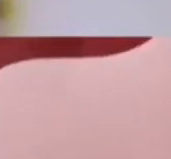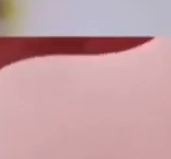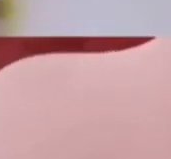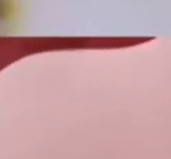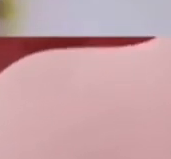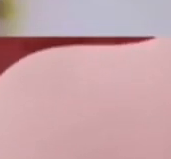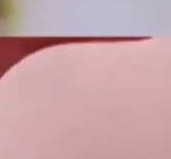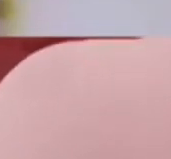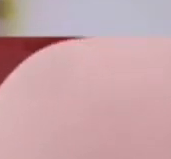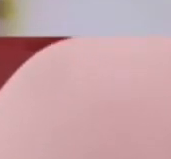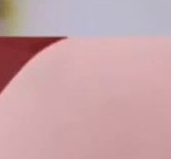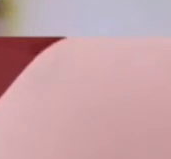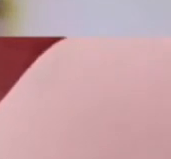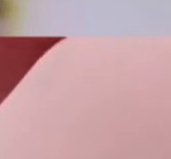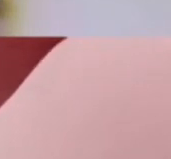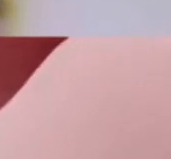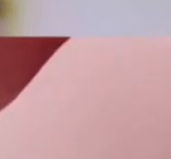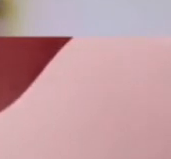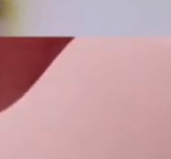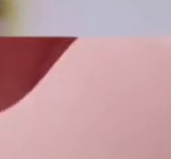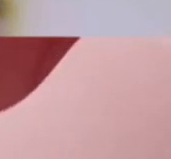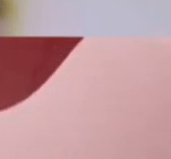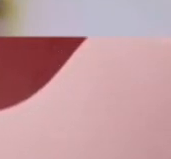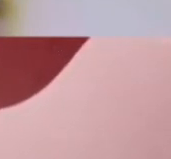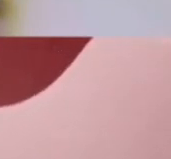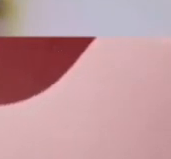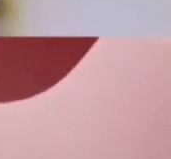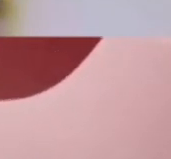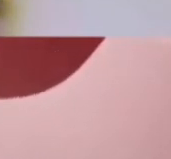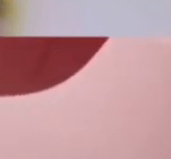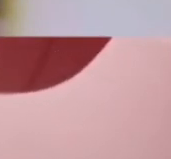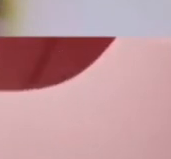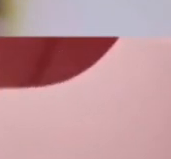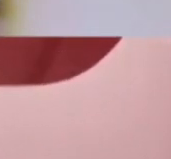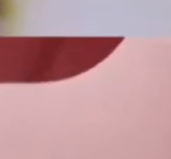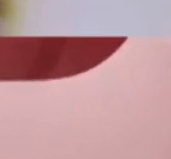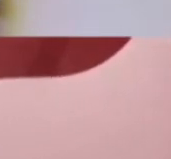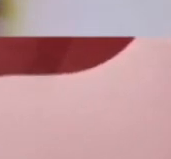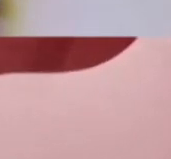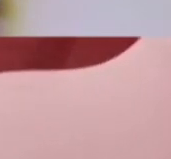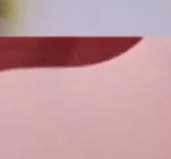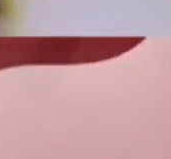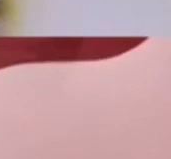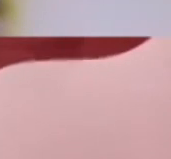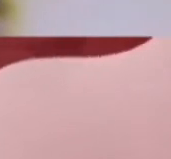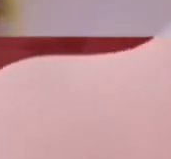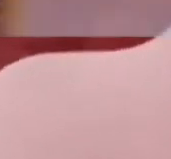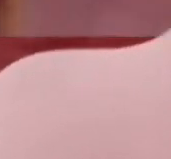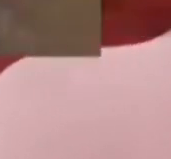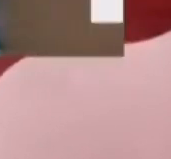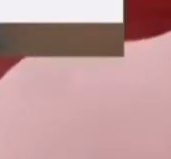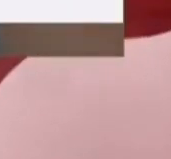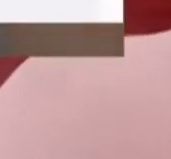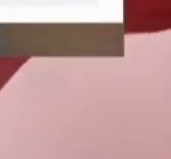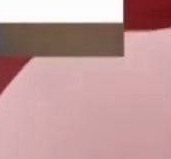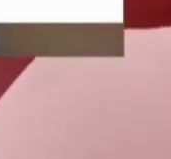Mbak. Swab antigen ya katanya ya setiap syuting ya. Iya. Ini juga lagi syuting di Taman Mini juga tadi udah